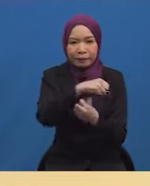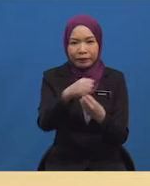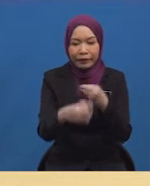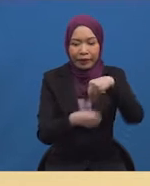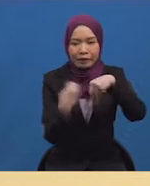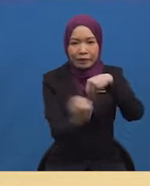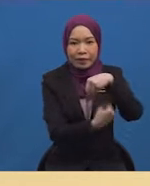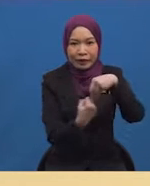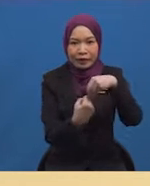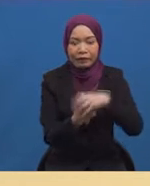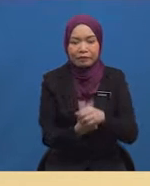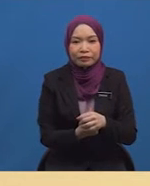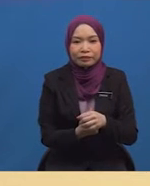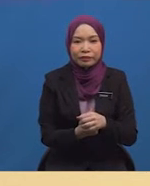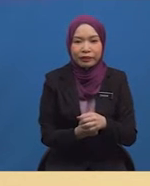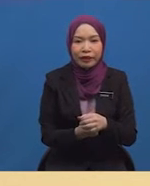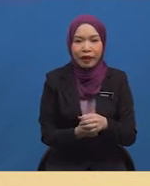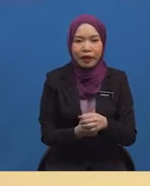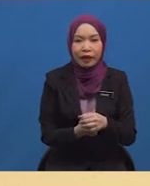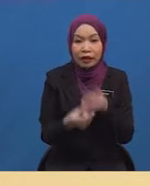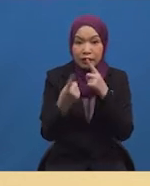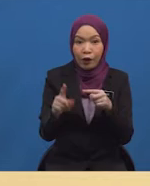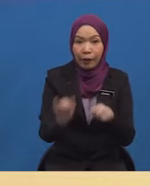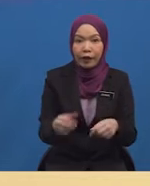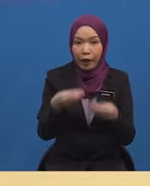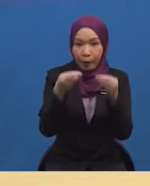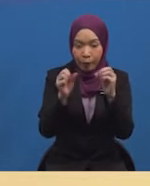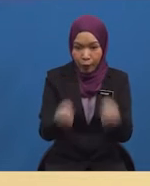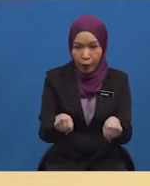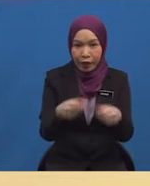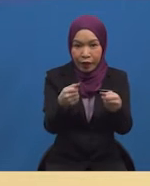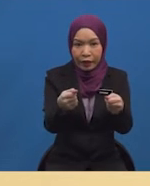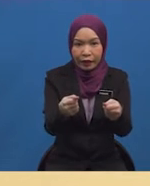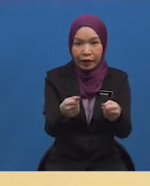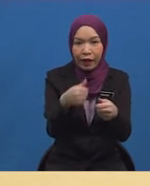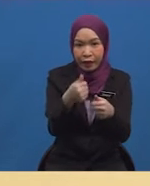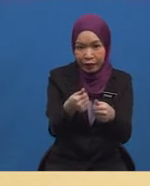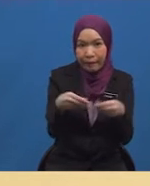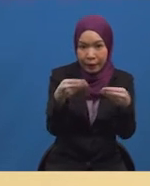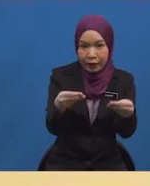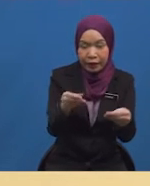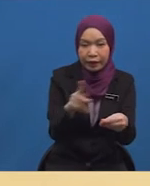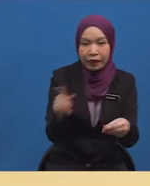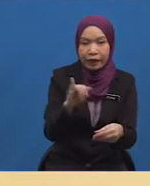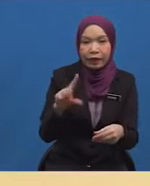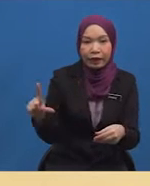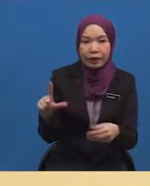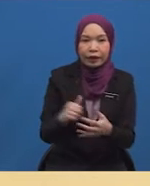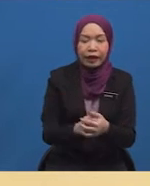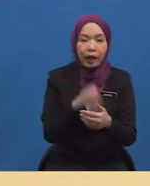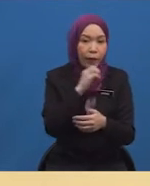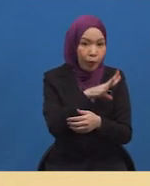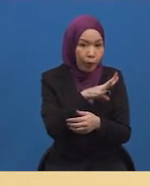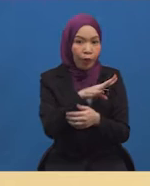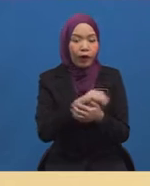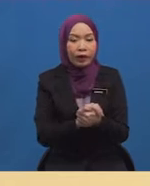Di antara jawapan yang anda boleh berikan ialah pencemaran air akibat pembuangan sisa